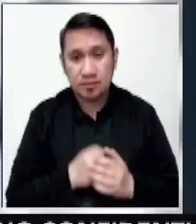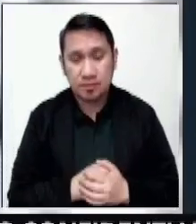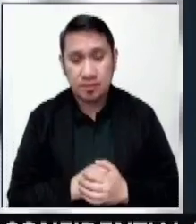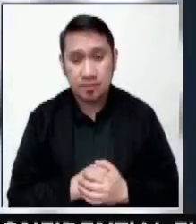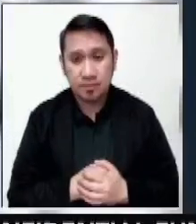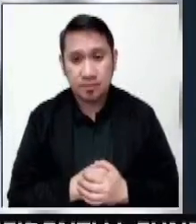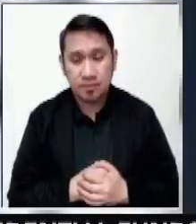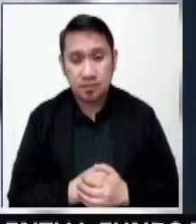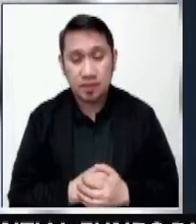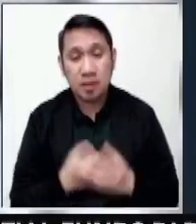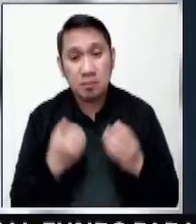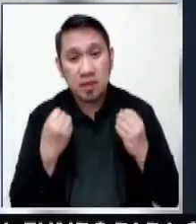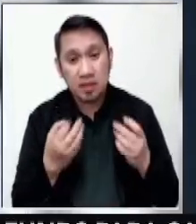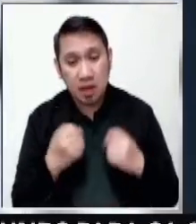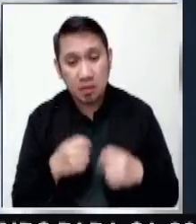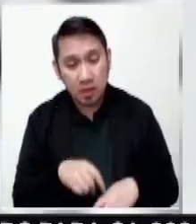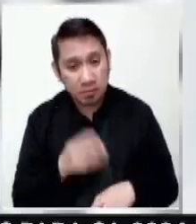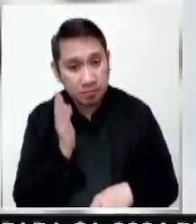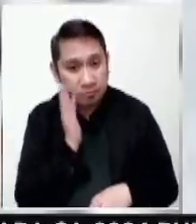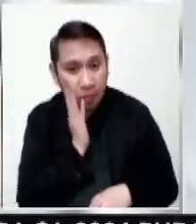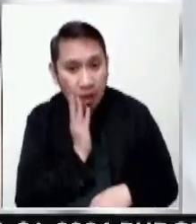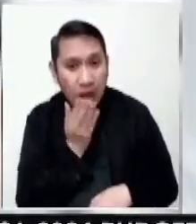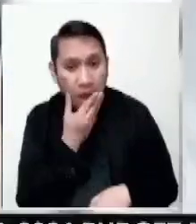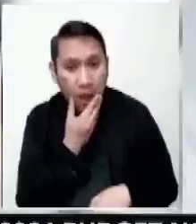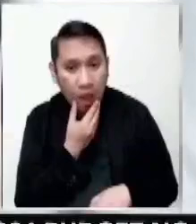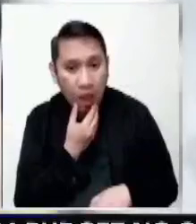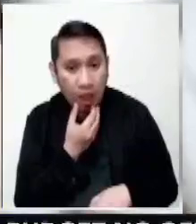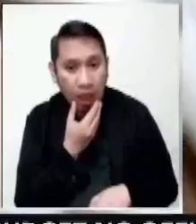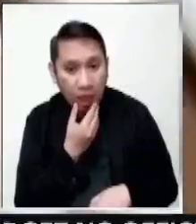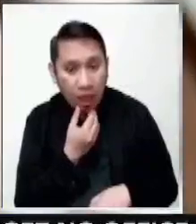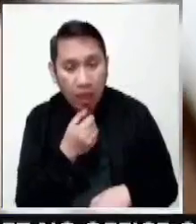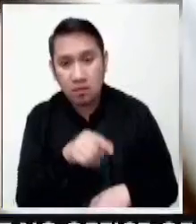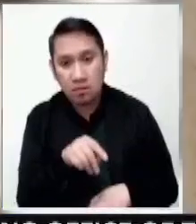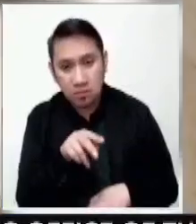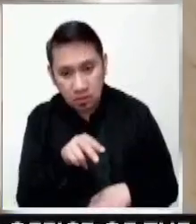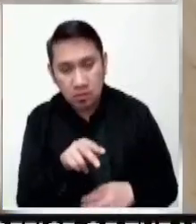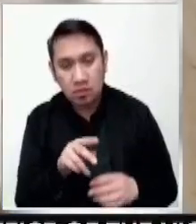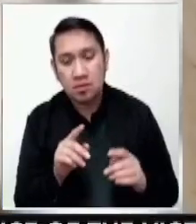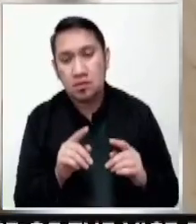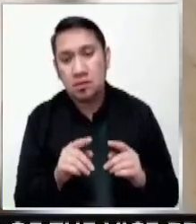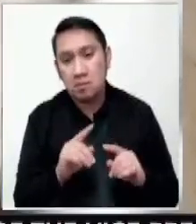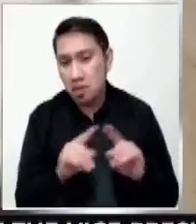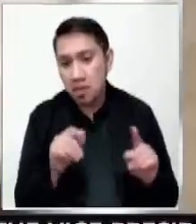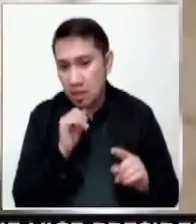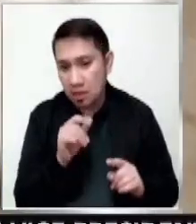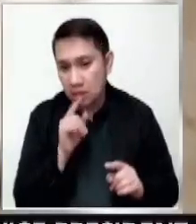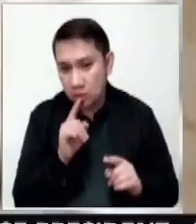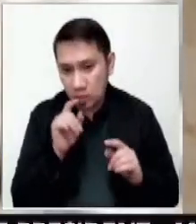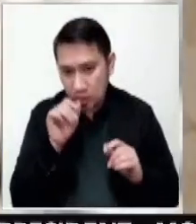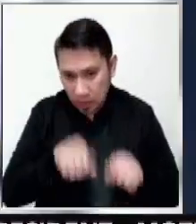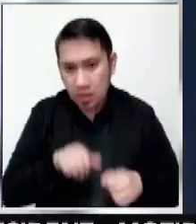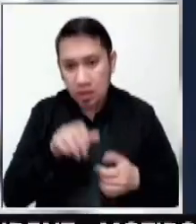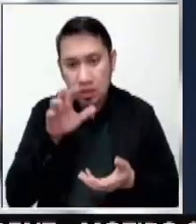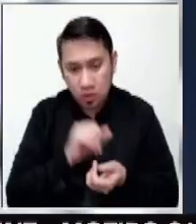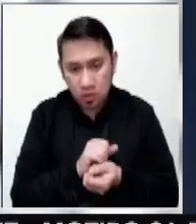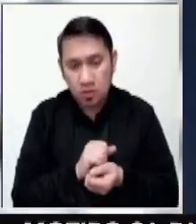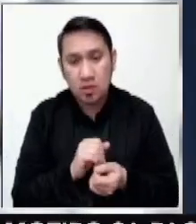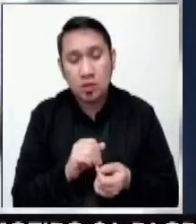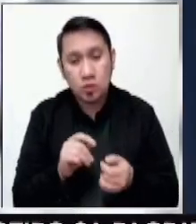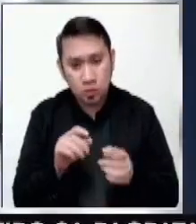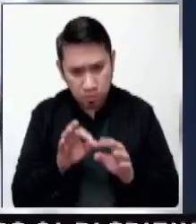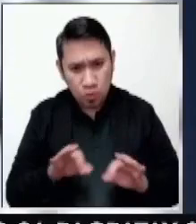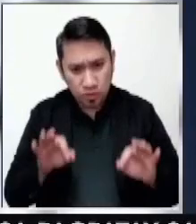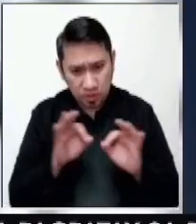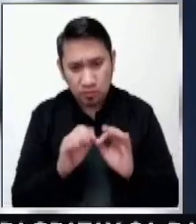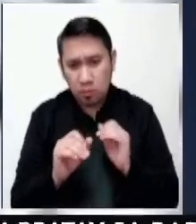mata Ah so we are Actually the campaign says get only what you need and in what